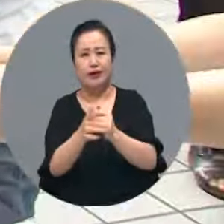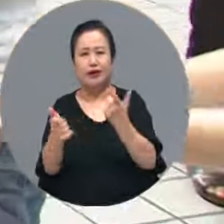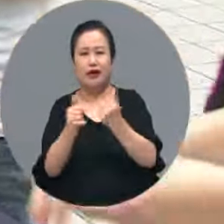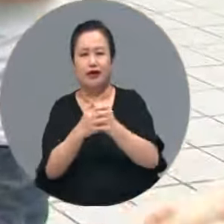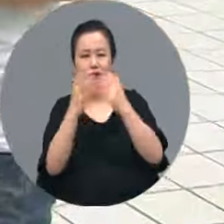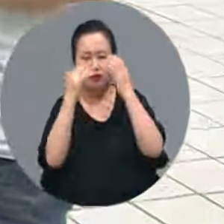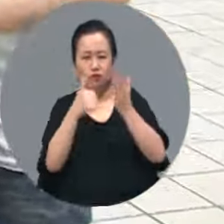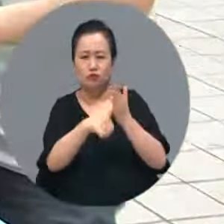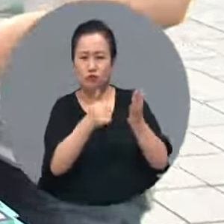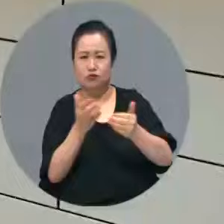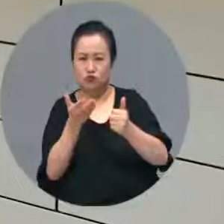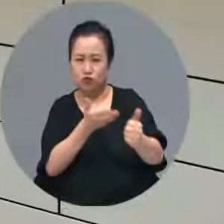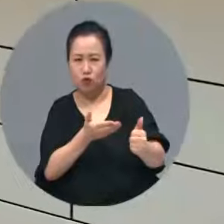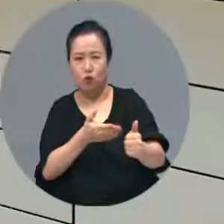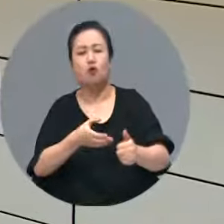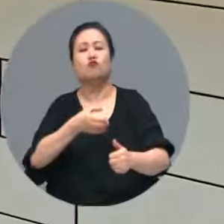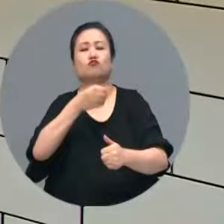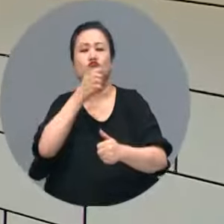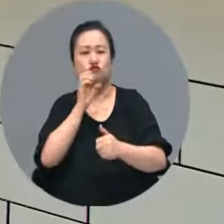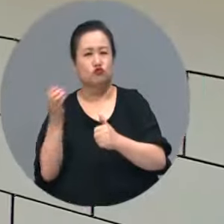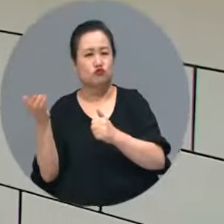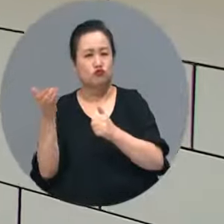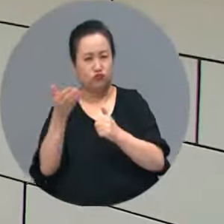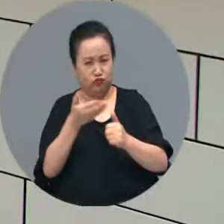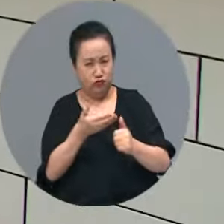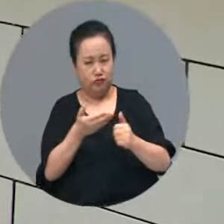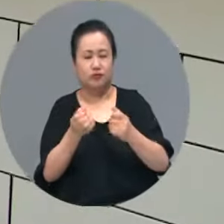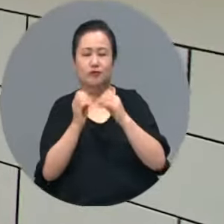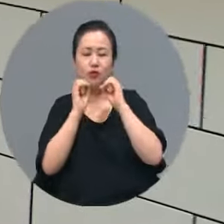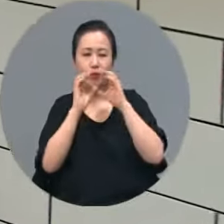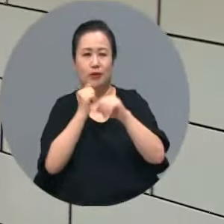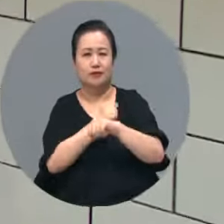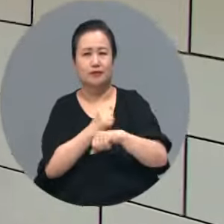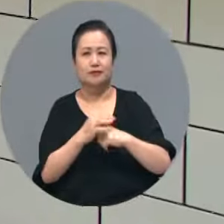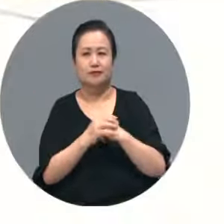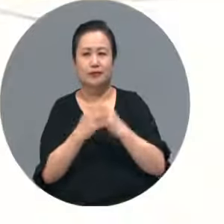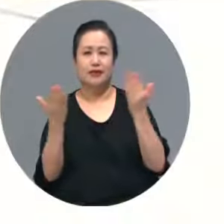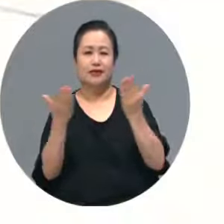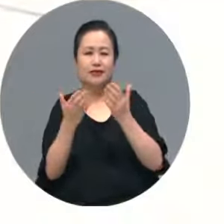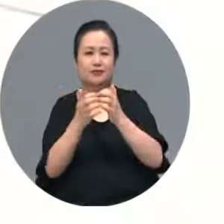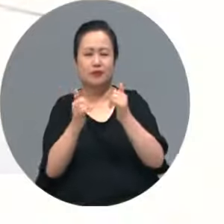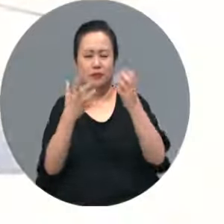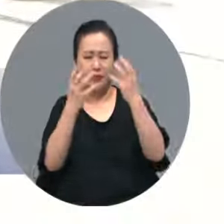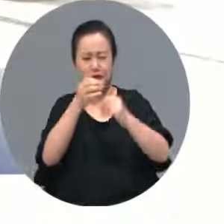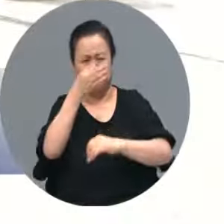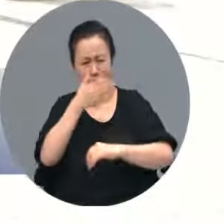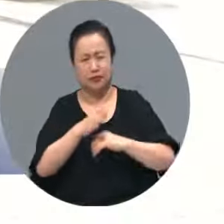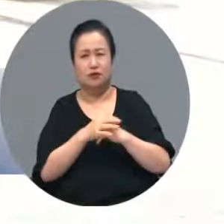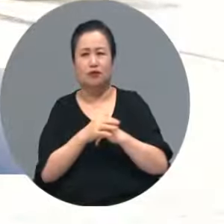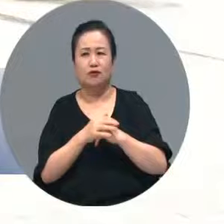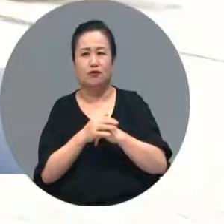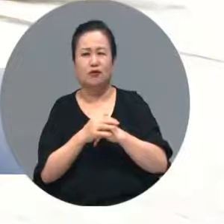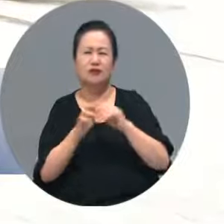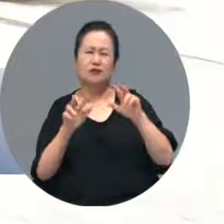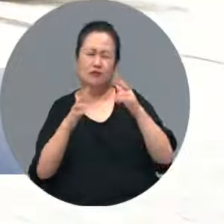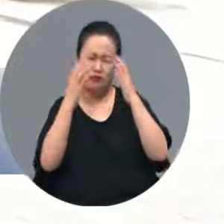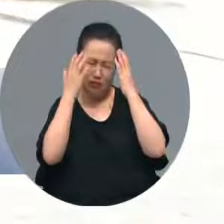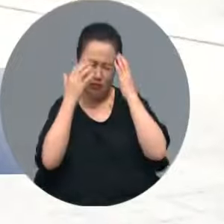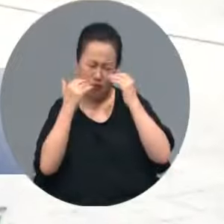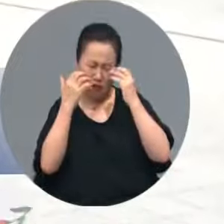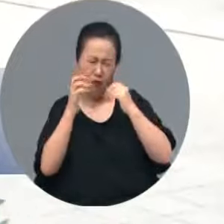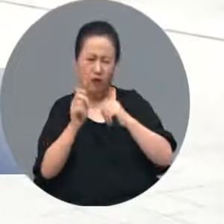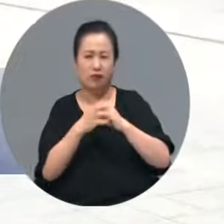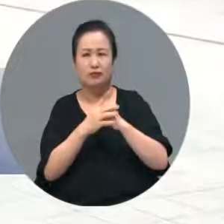나눠주고 시원한 음료수를 제공하는 캠페인이 열렸습니다. 일하시는 분들은 많이 힘들어야죠. 엄청 덥네요. 지금 땀이 나고 안